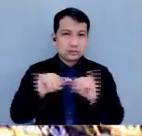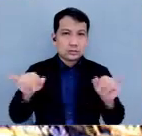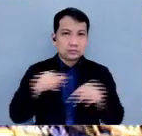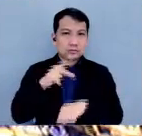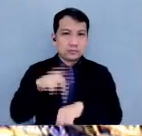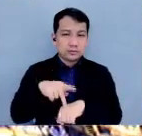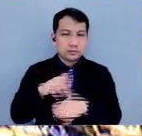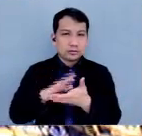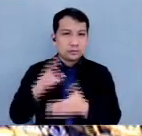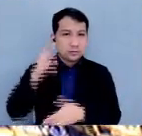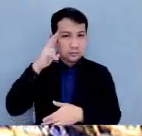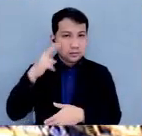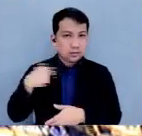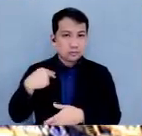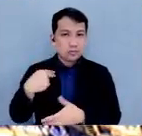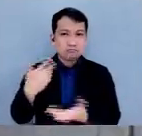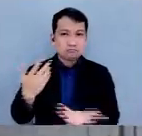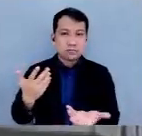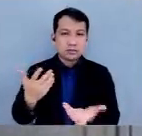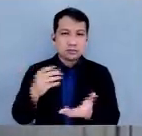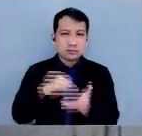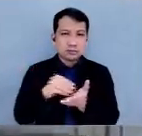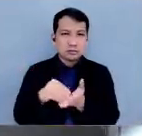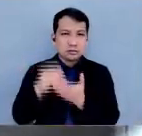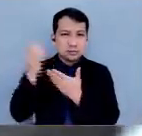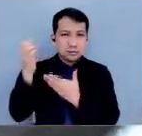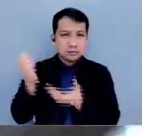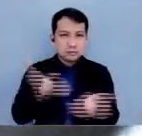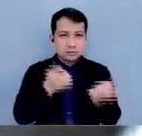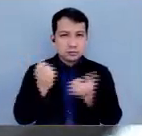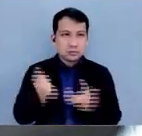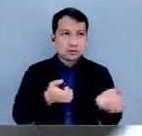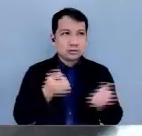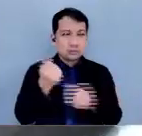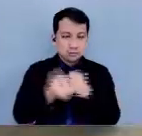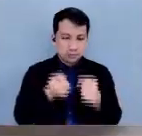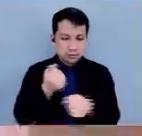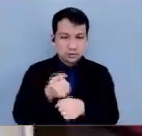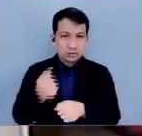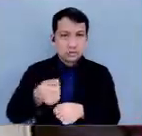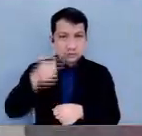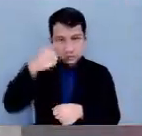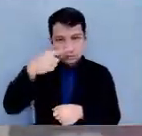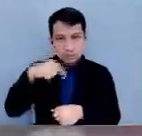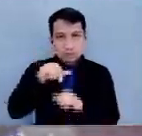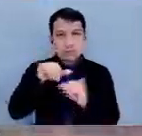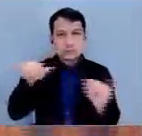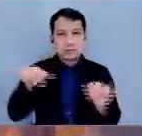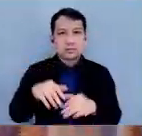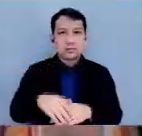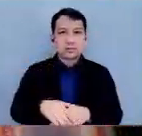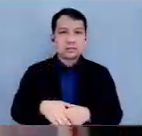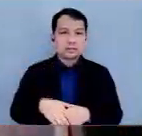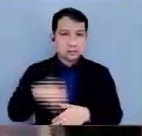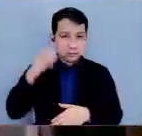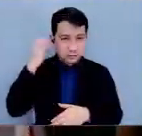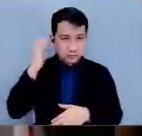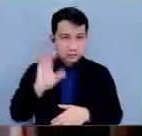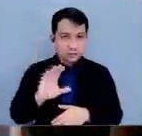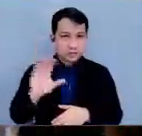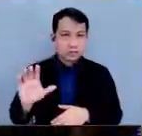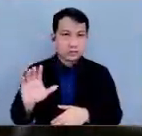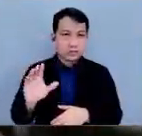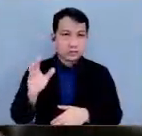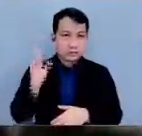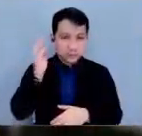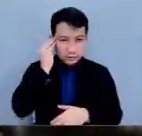Vietnam, where they export millions and millions of tons every year. Sa Thailand, ganun din. Ang pinsa naman ni PBBM na sa Speaker